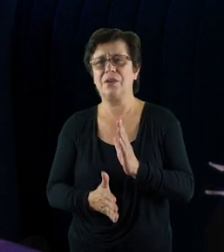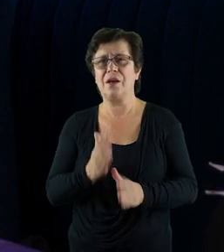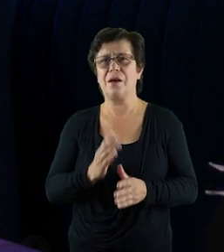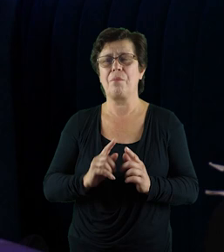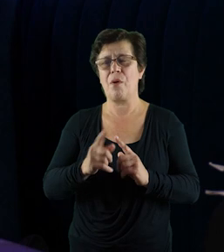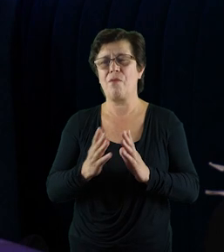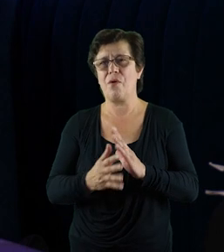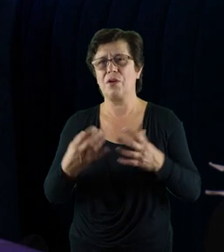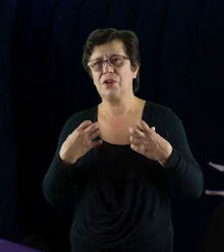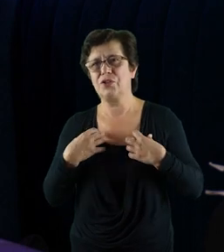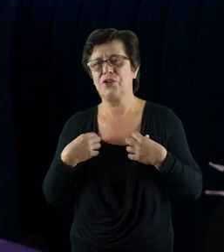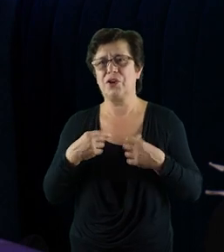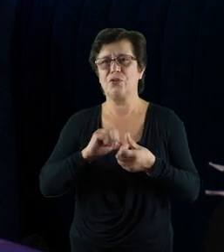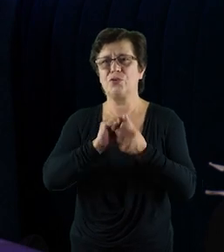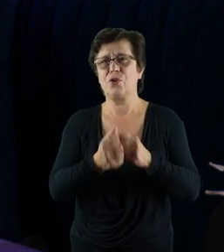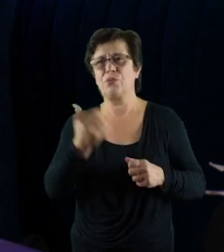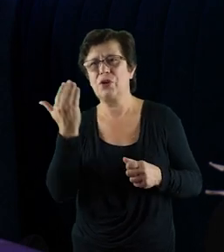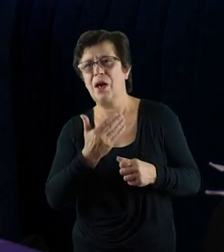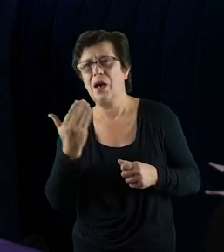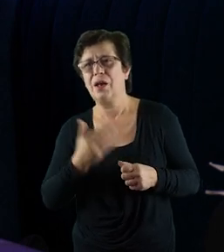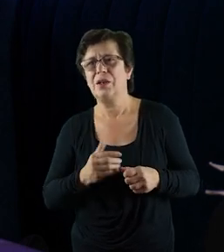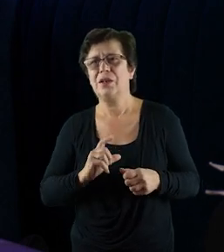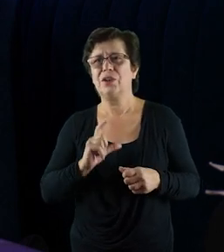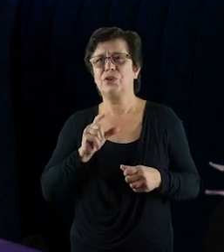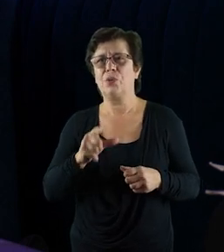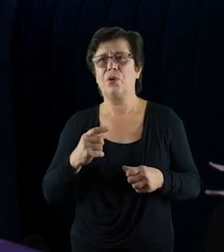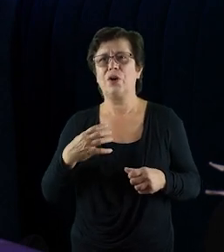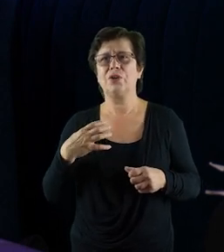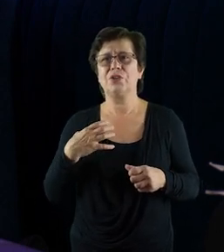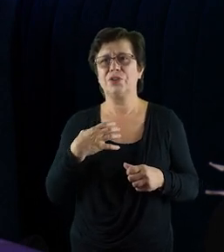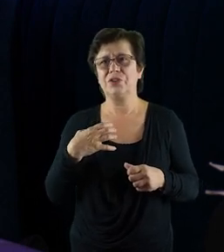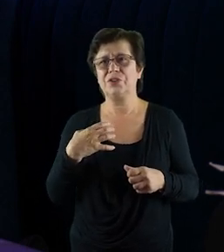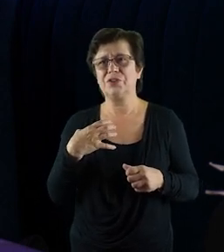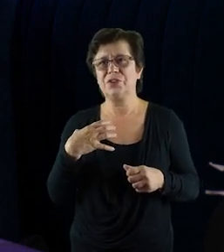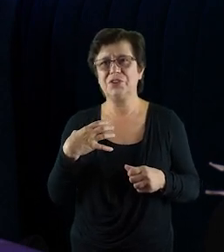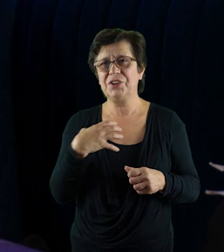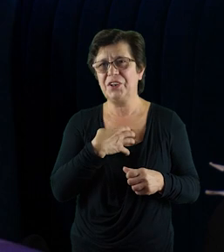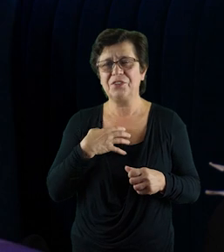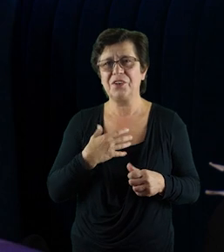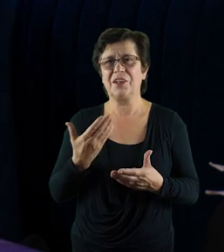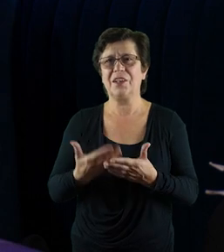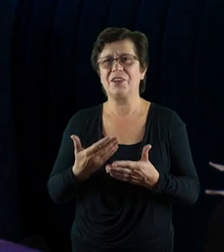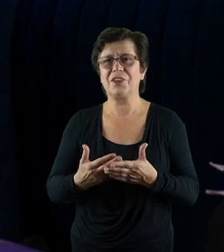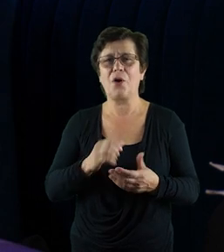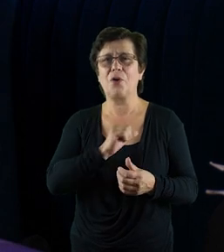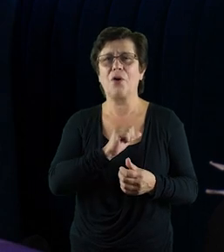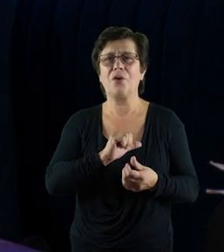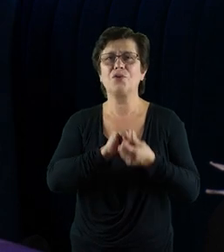dalej. Różewicz tylko westchnął, jakie to dziwne, że ci awangardziści są tacy optymistyczni.